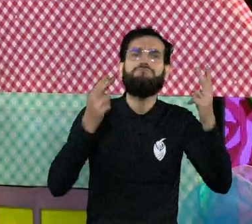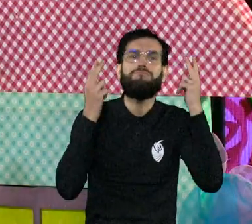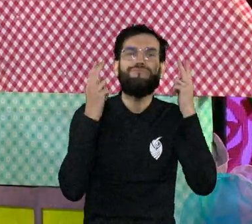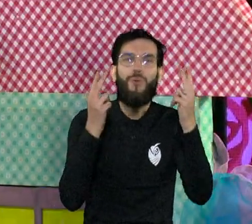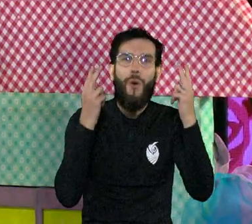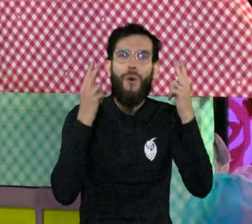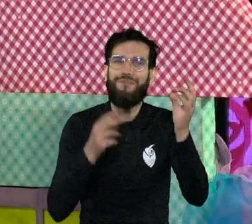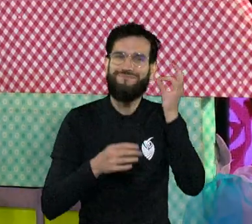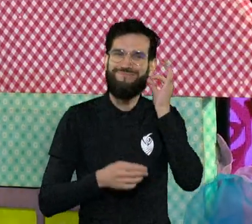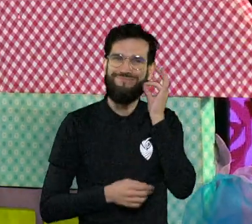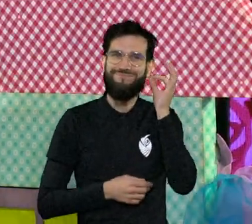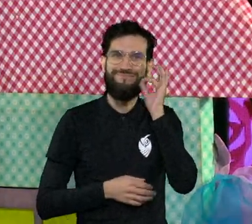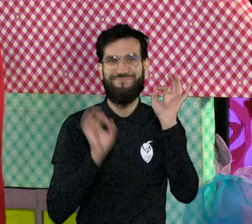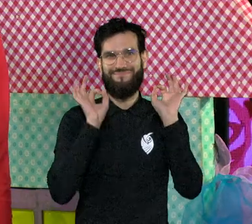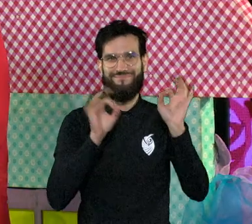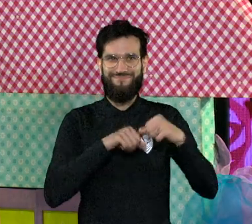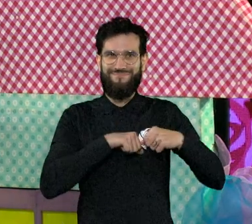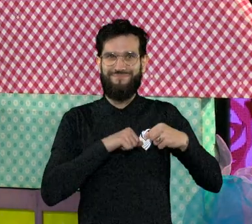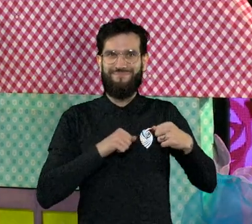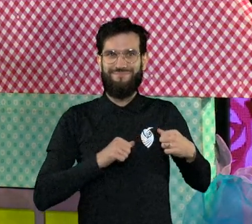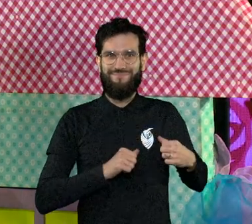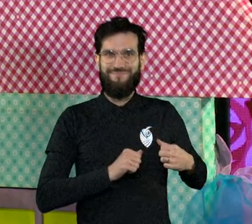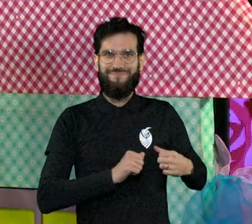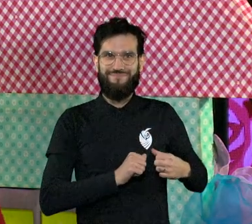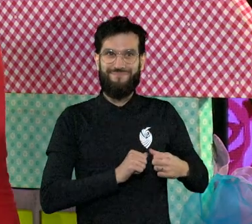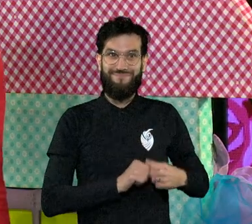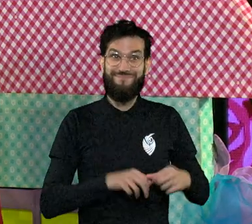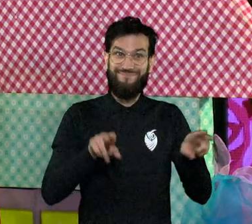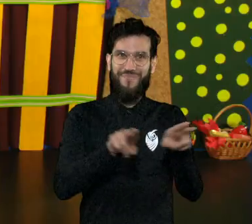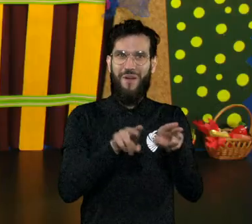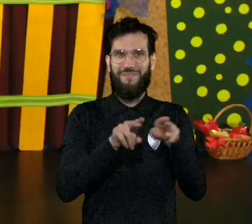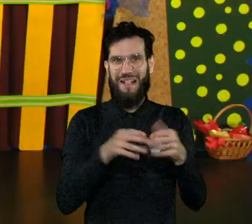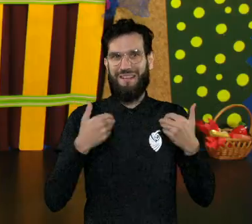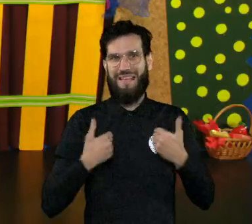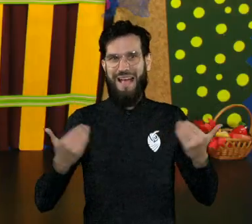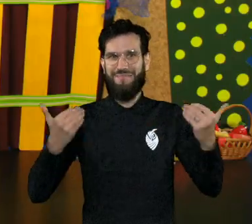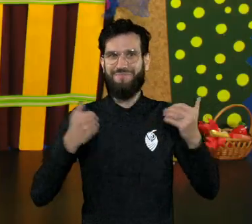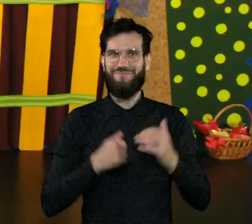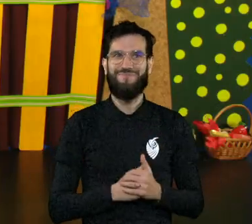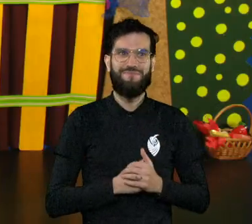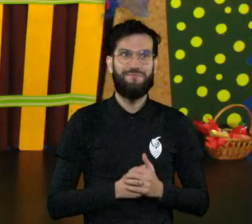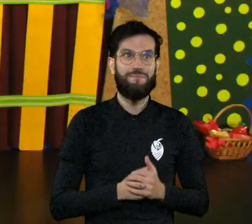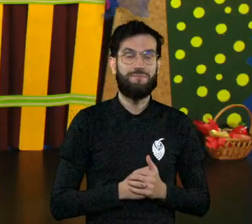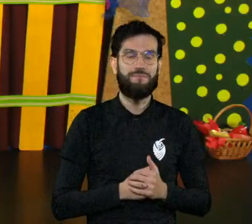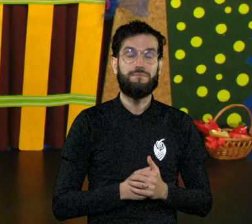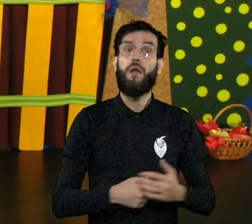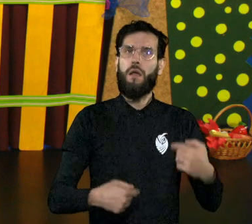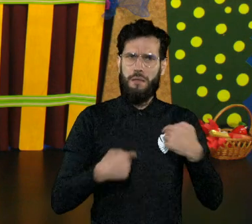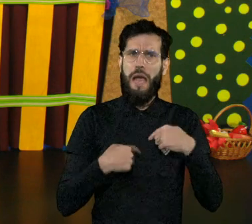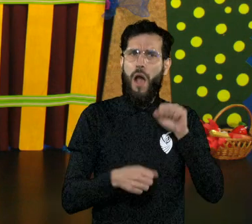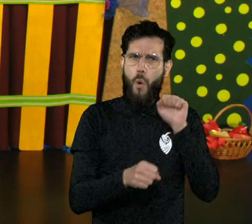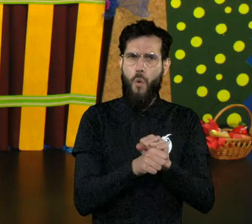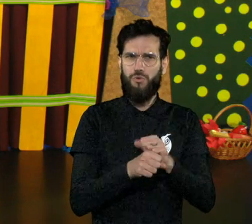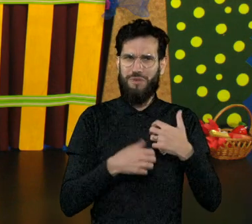zvládneš zázraky, tak buď správnou princeznou aj ty. Ja sa o to určite